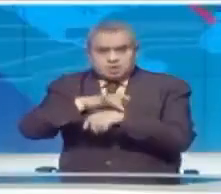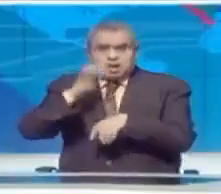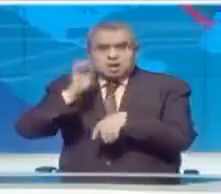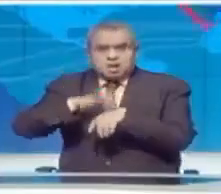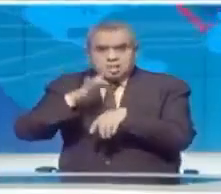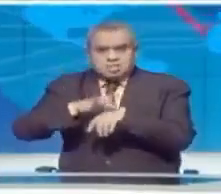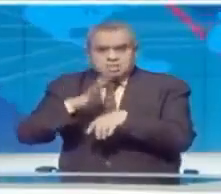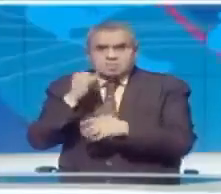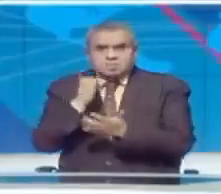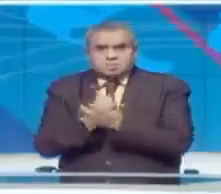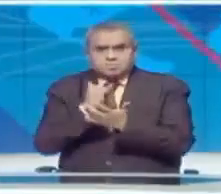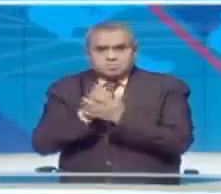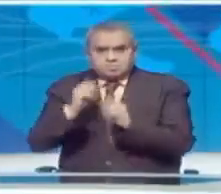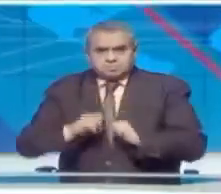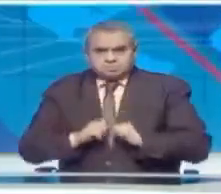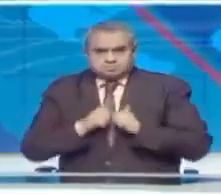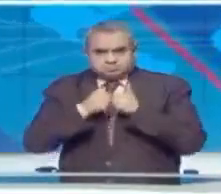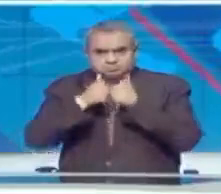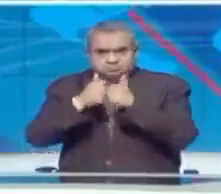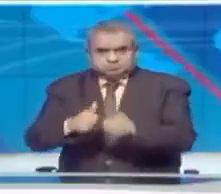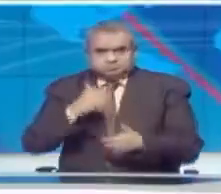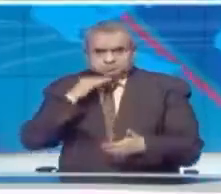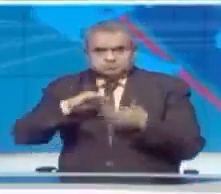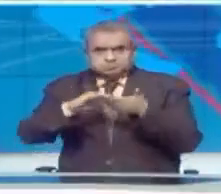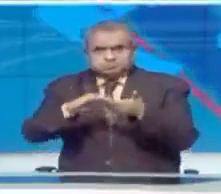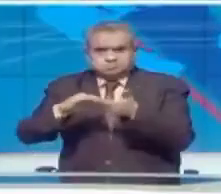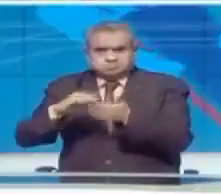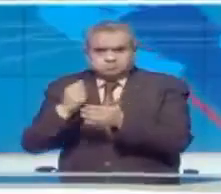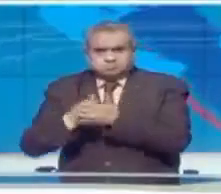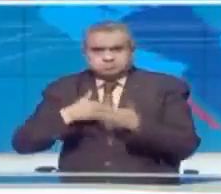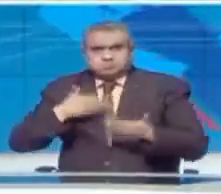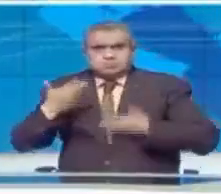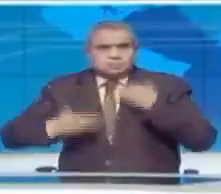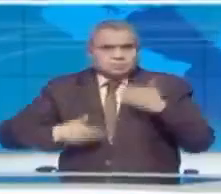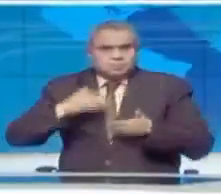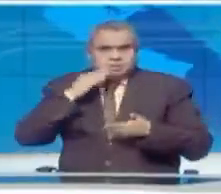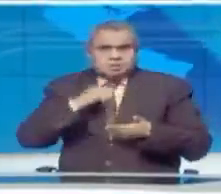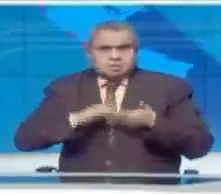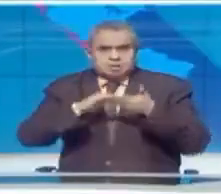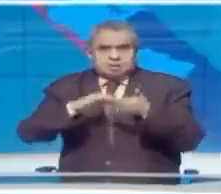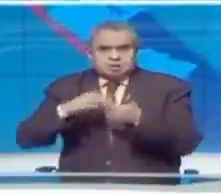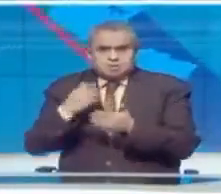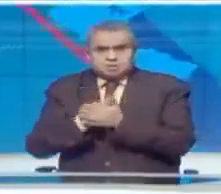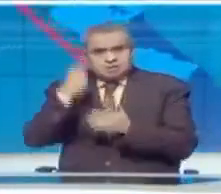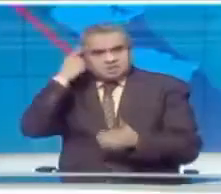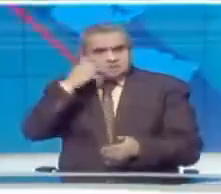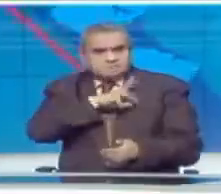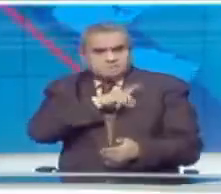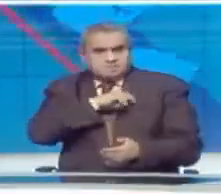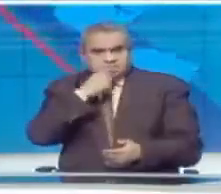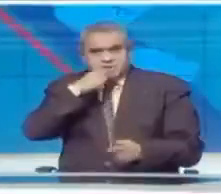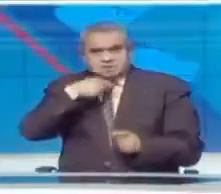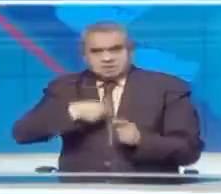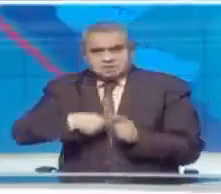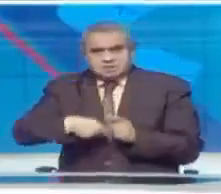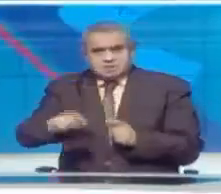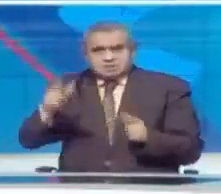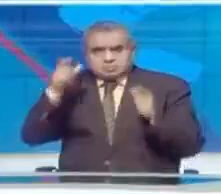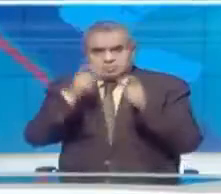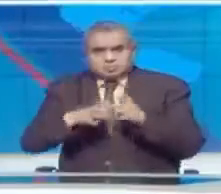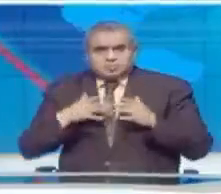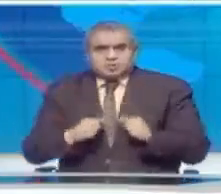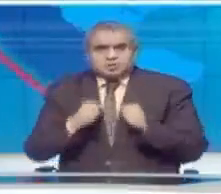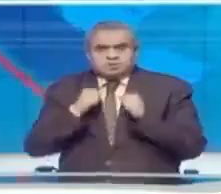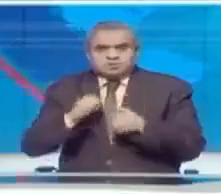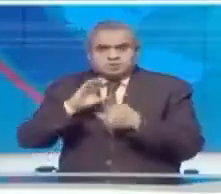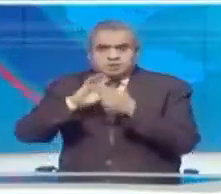العظام المتخصصين على أهبة الاستعداد لتقديم جميع الخدمات الطبية للجرحى الفلسطينيين، كذلك خلال